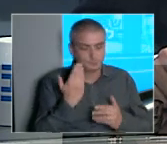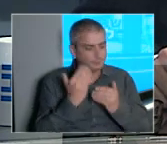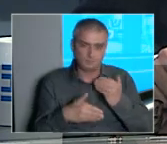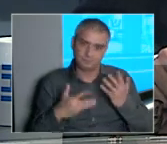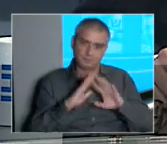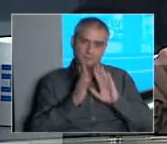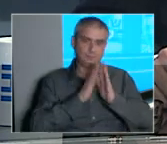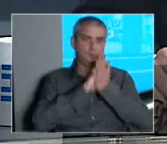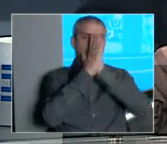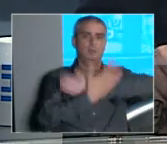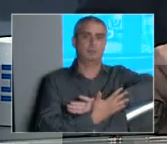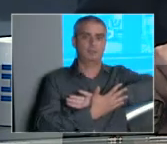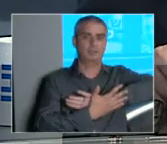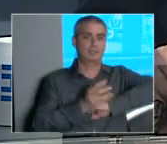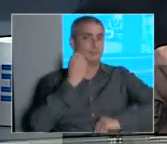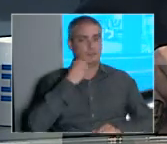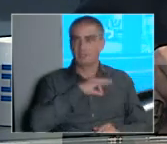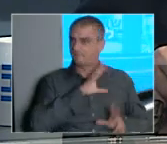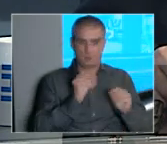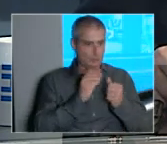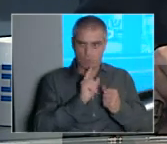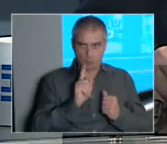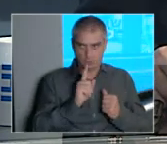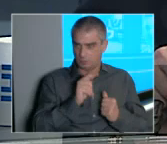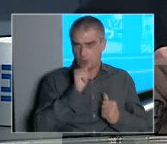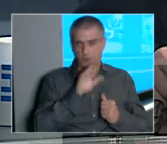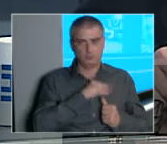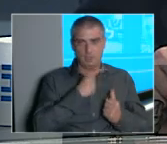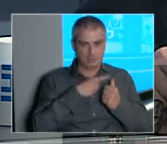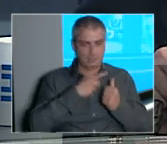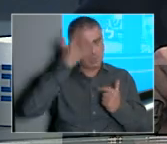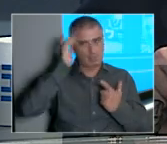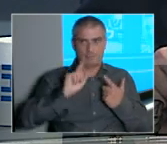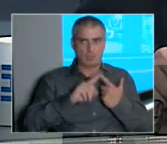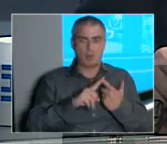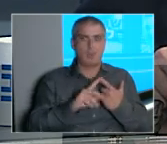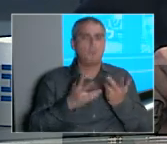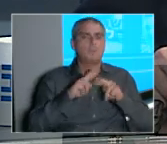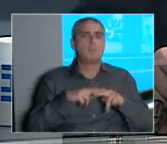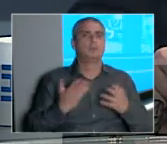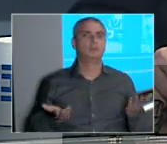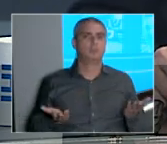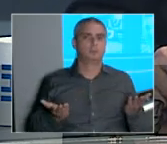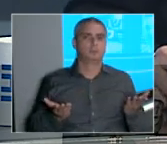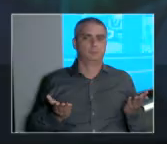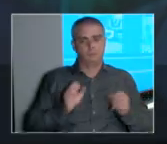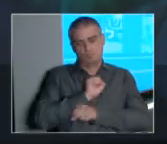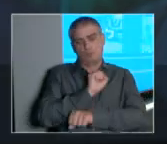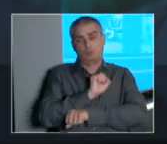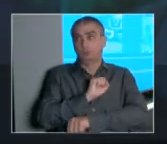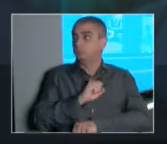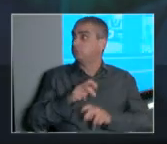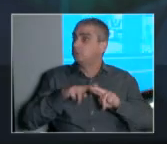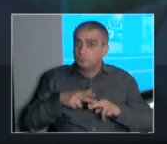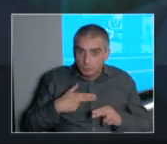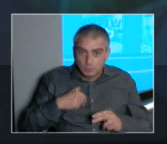של דבר הכל יתהפך. אם איווט לא תשבו, אתה לא מוכן לומר שתשבו איתו, אם לפיד לא, מה נשאר לכם? לשבת באופוזיציה.